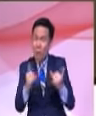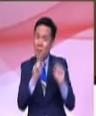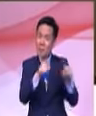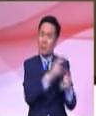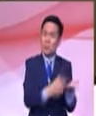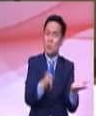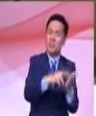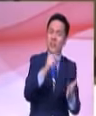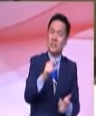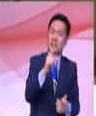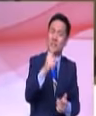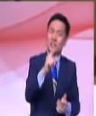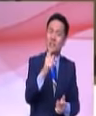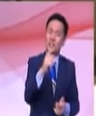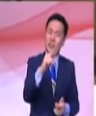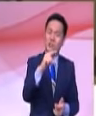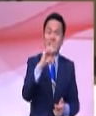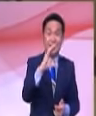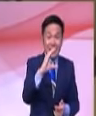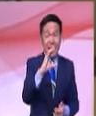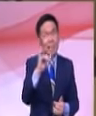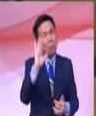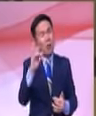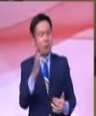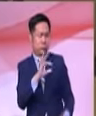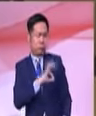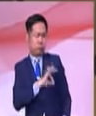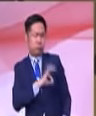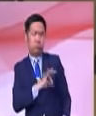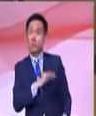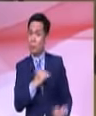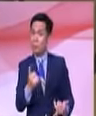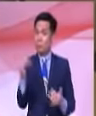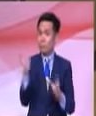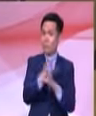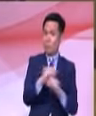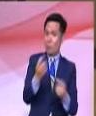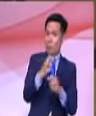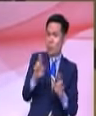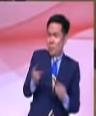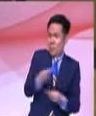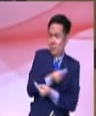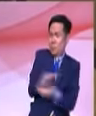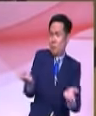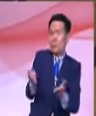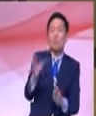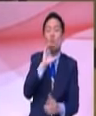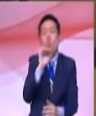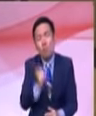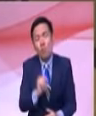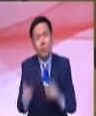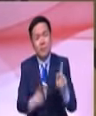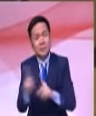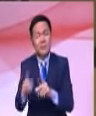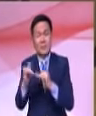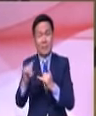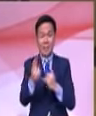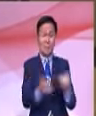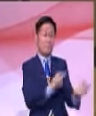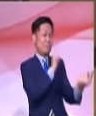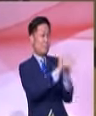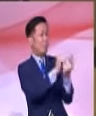ini untuk menerima manfaat yang telah disediakan kerajaan negeri. Beliau berkata demikian sebelum menghadiri program temu